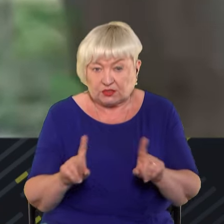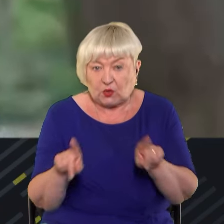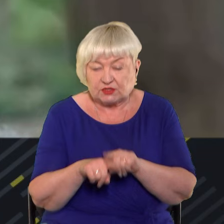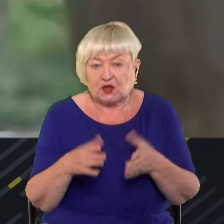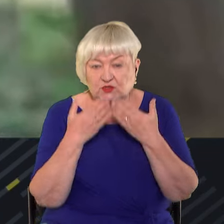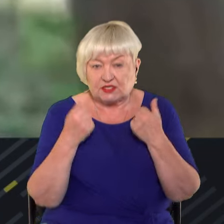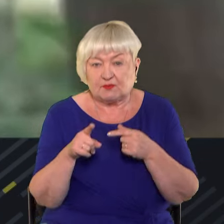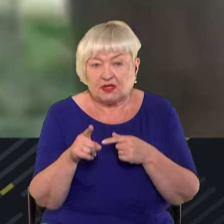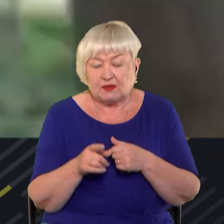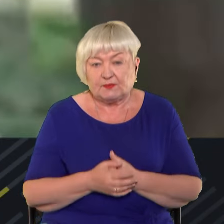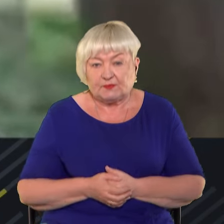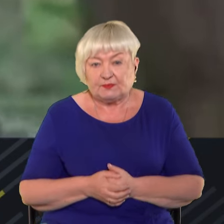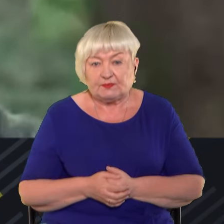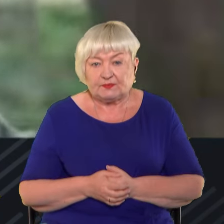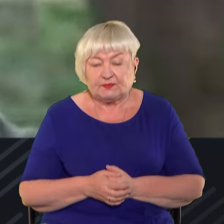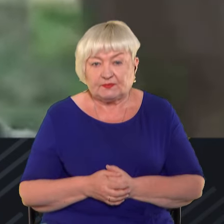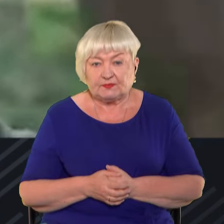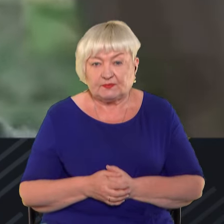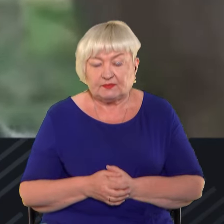ви про це також згадали.